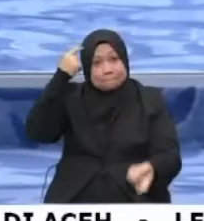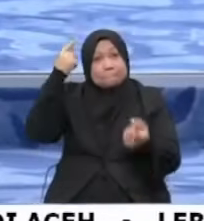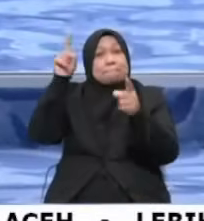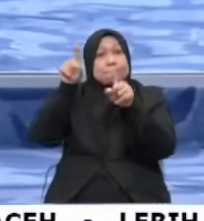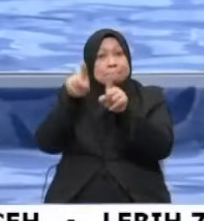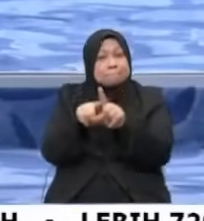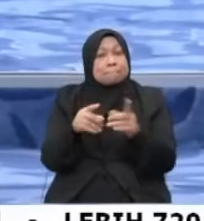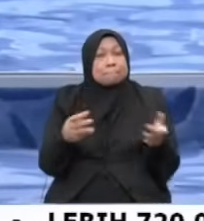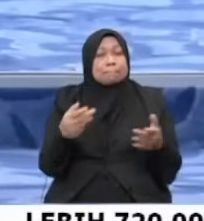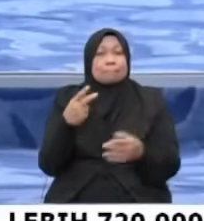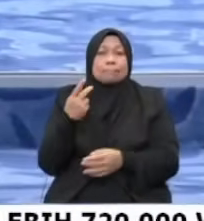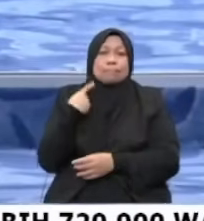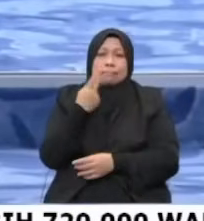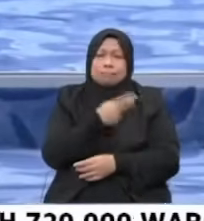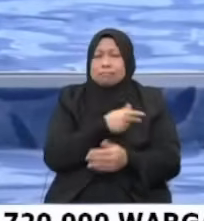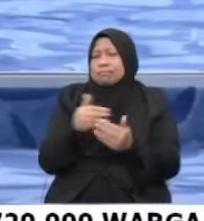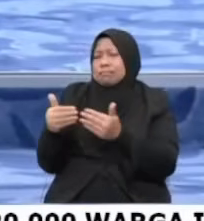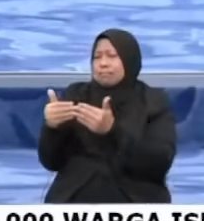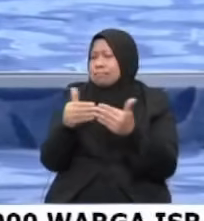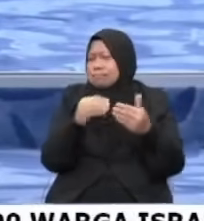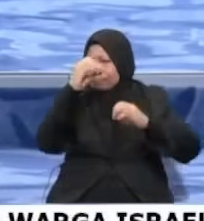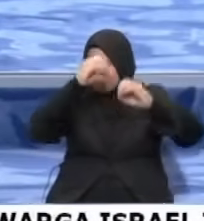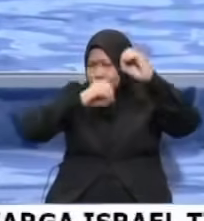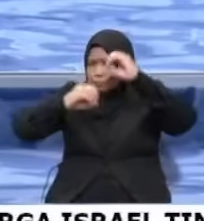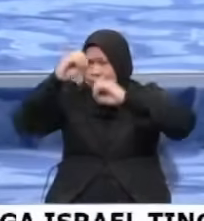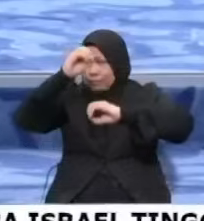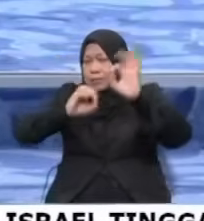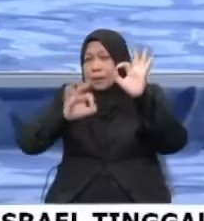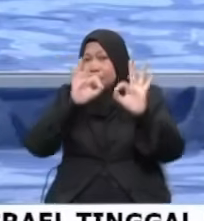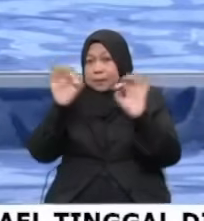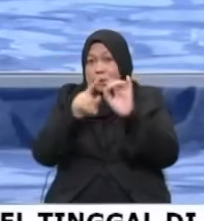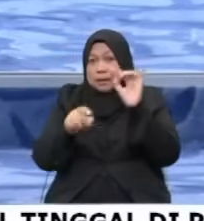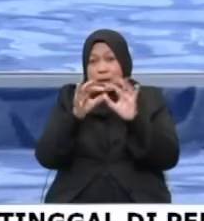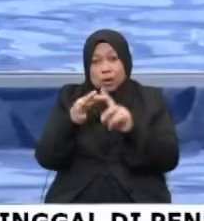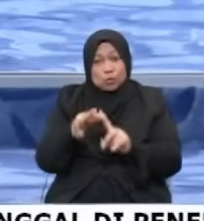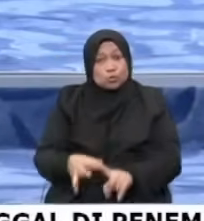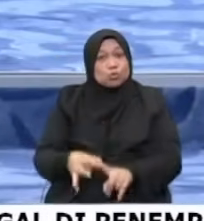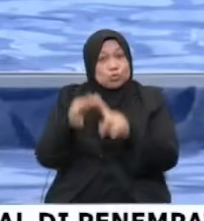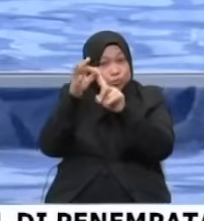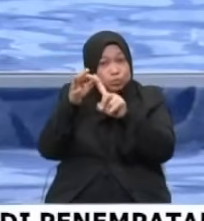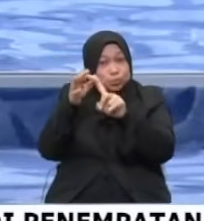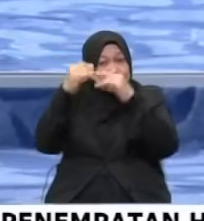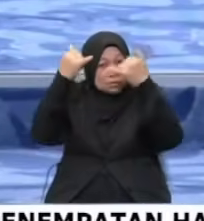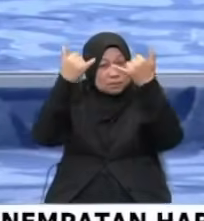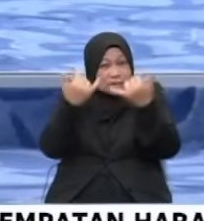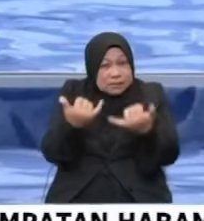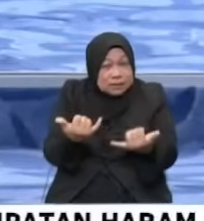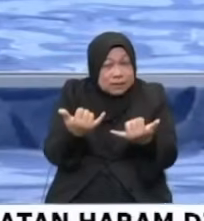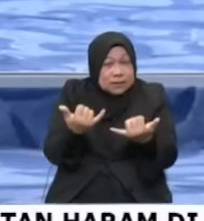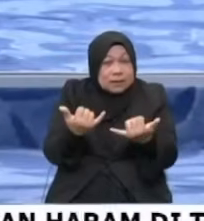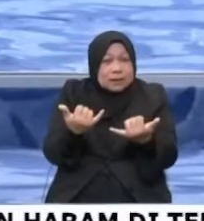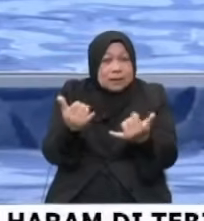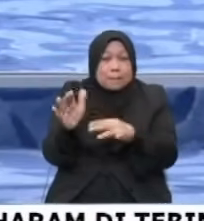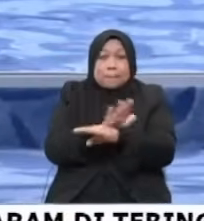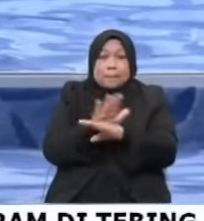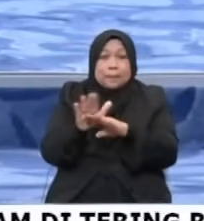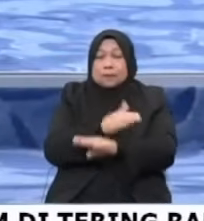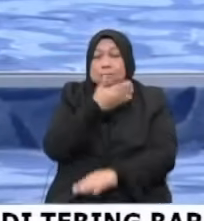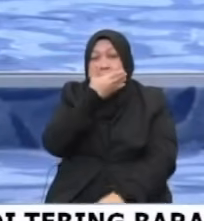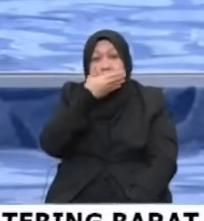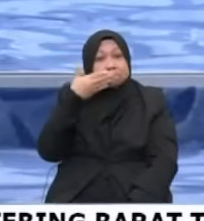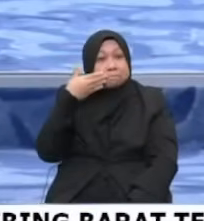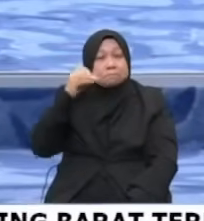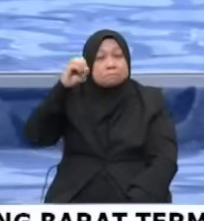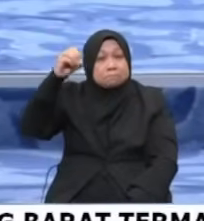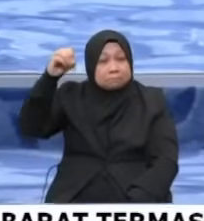bahawa kita harus terus pantau tapi kalau SEC Ada khusus perniagaan masa ee bazar Ramadan